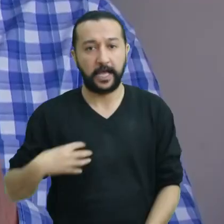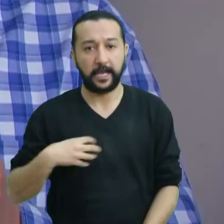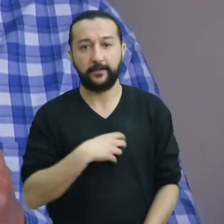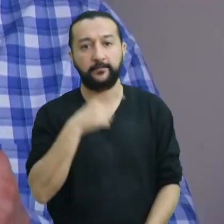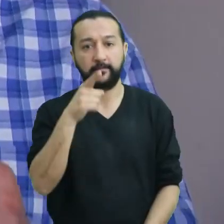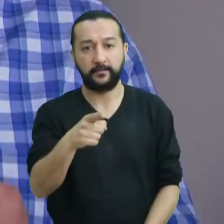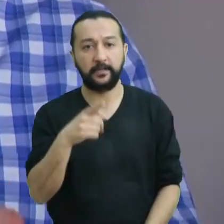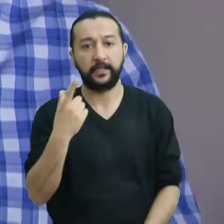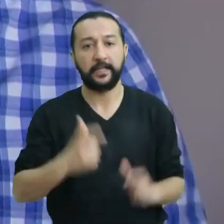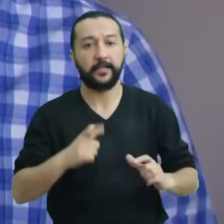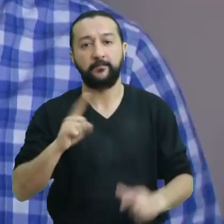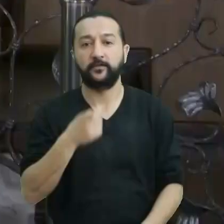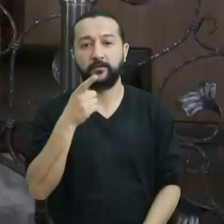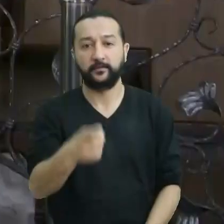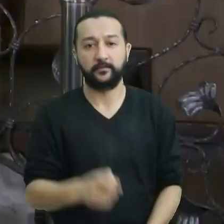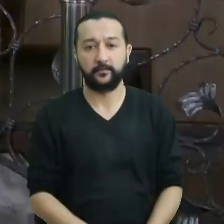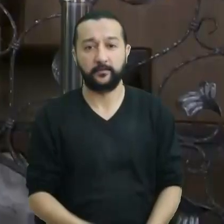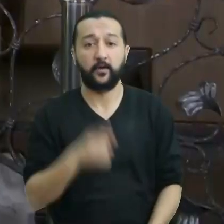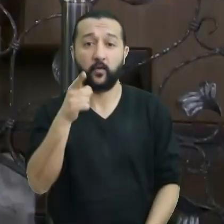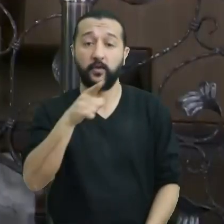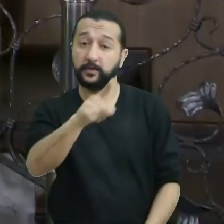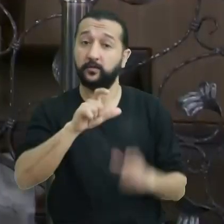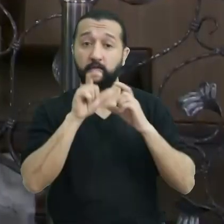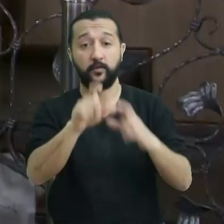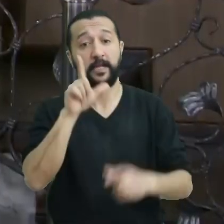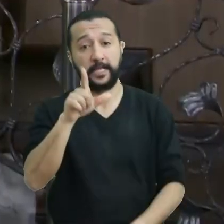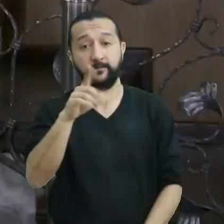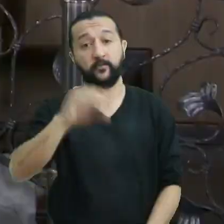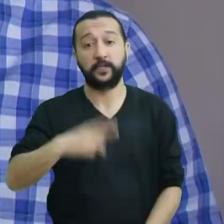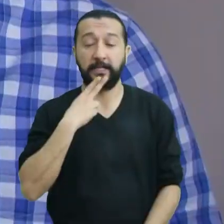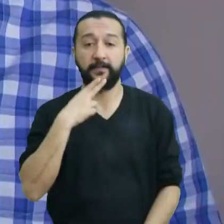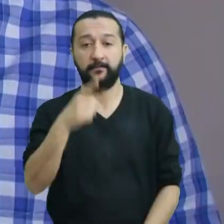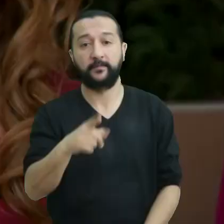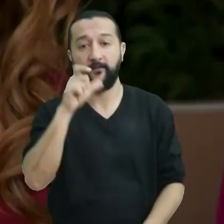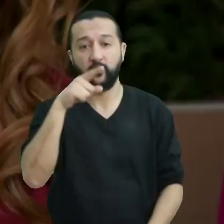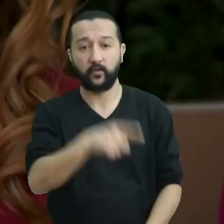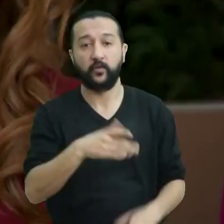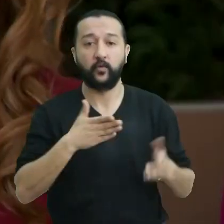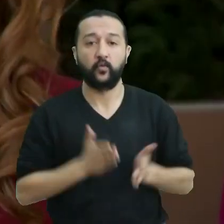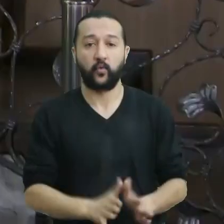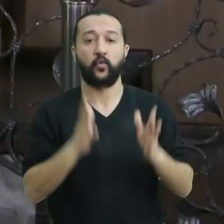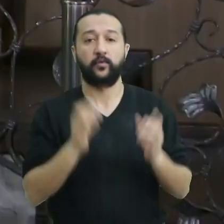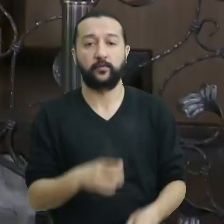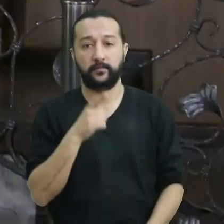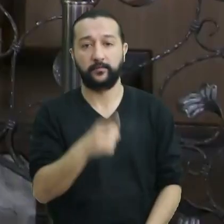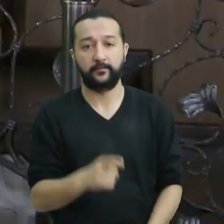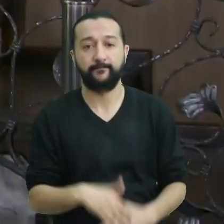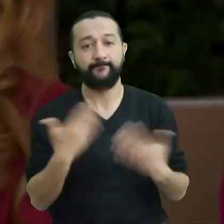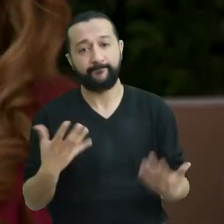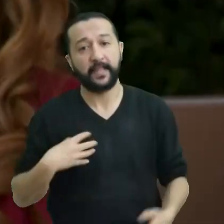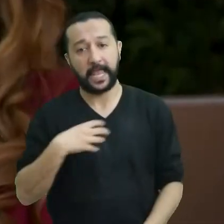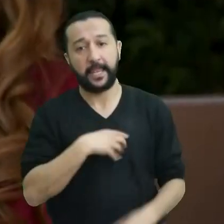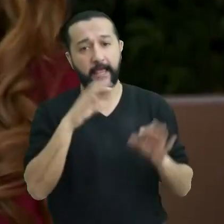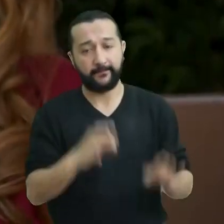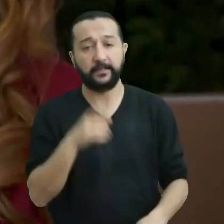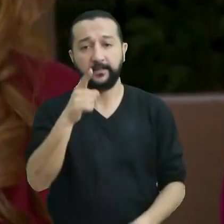Anneciğim sen bunu nereden buldun? Onu size sormak lazım küçük hanım. Fotoğraf doğurdu. Evet